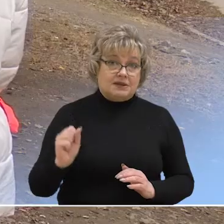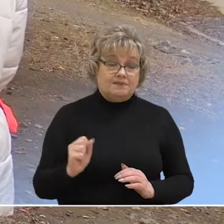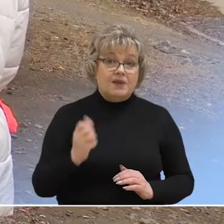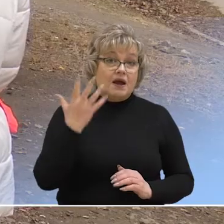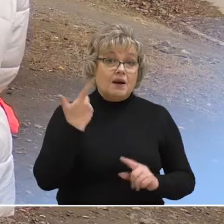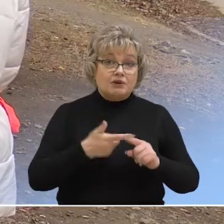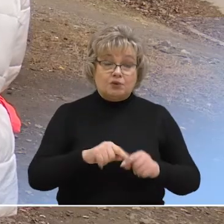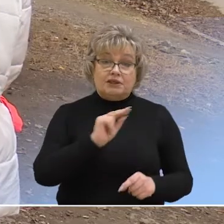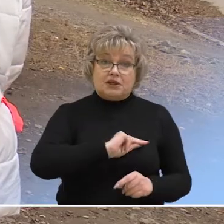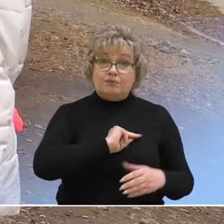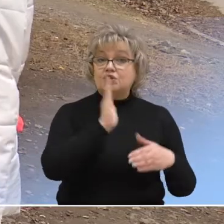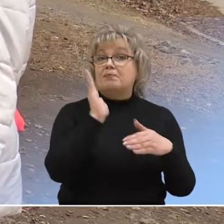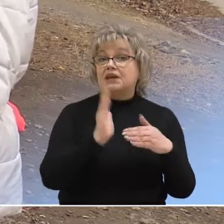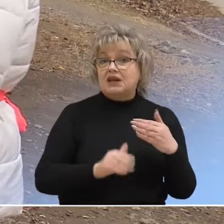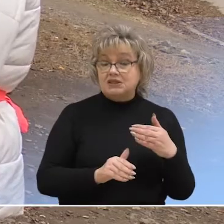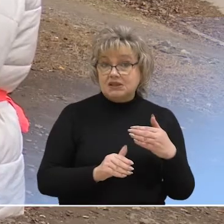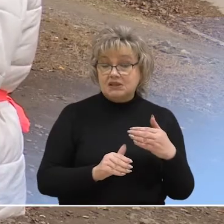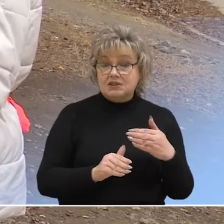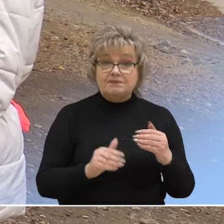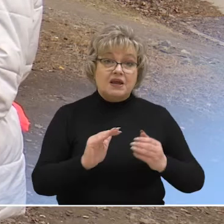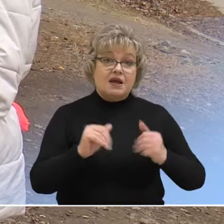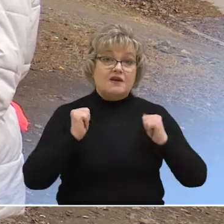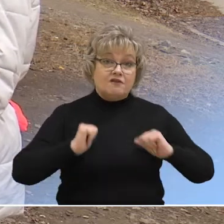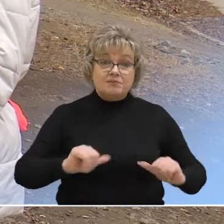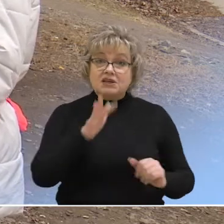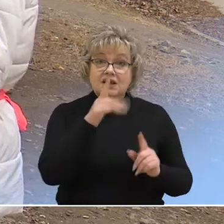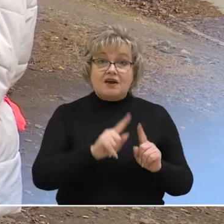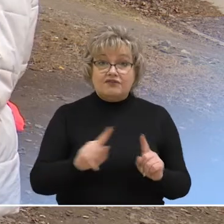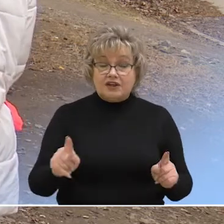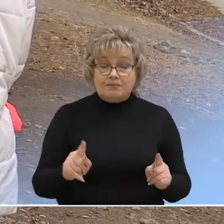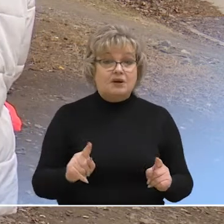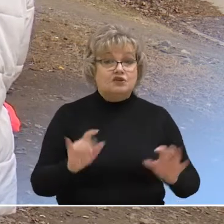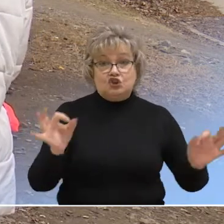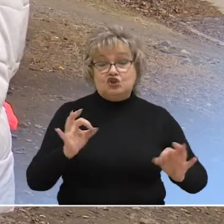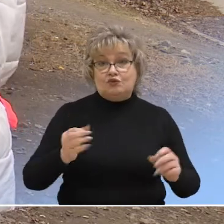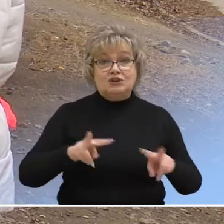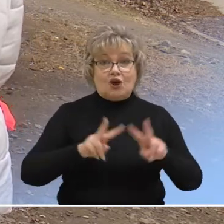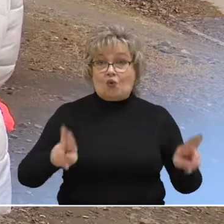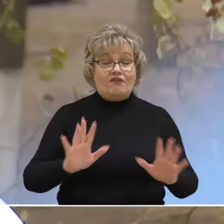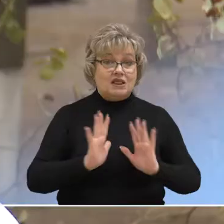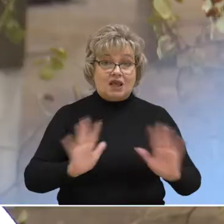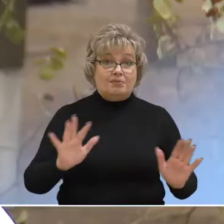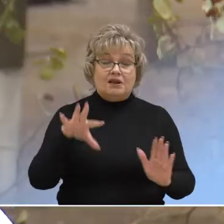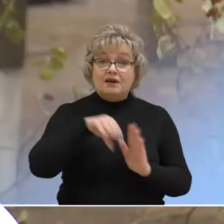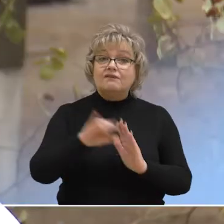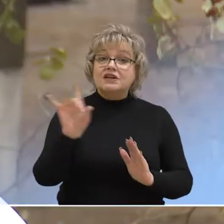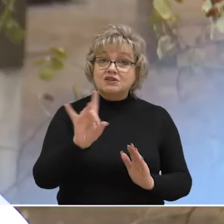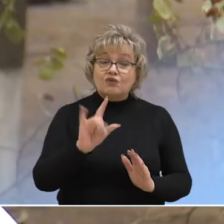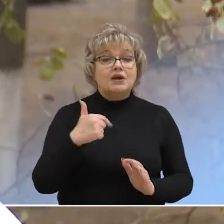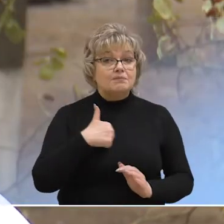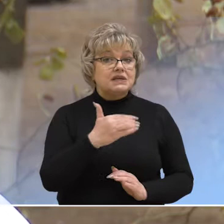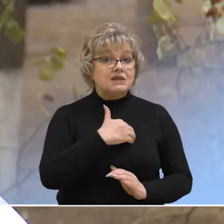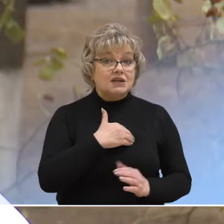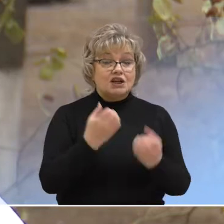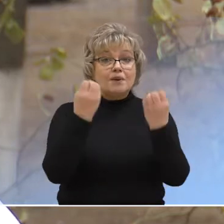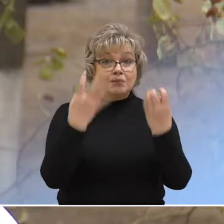деятельность прекратилась, и в мирное время не существовало ничего у нас в Ростове. Вот. И мы